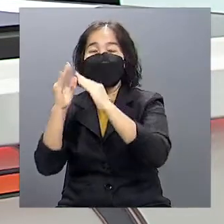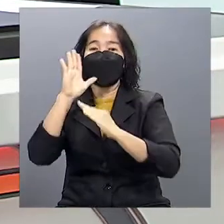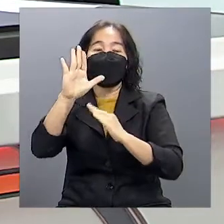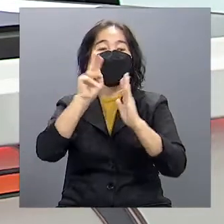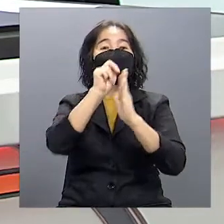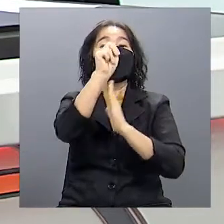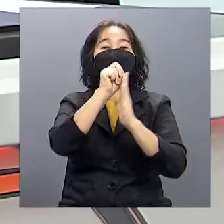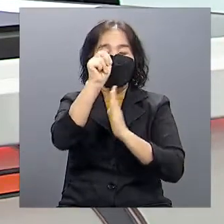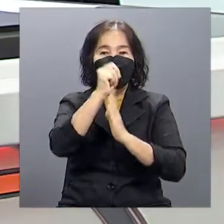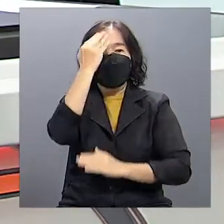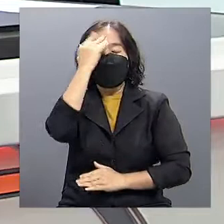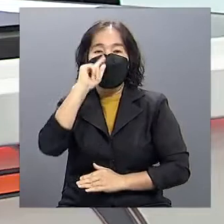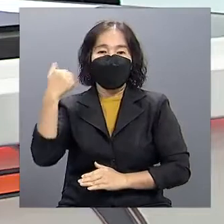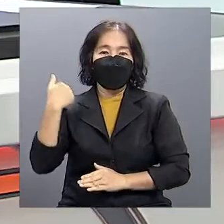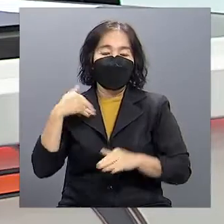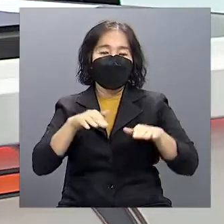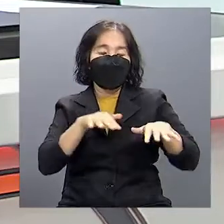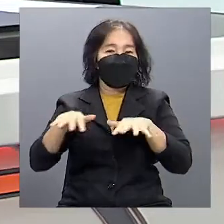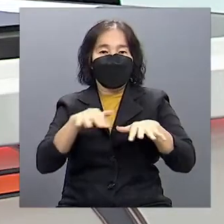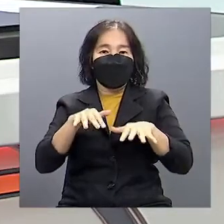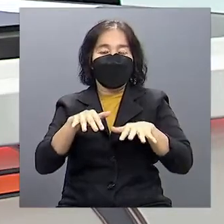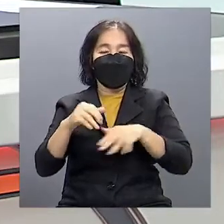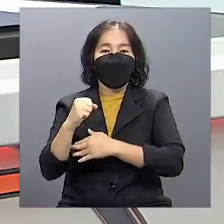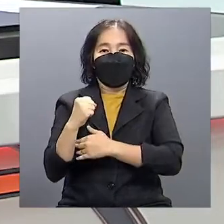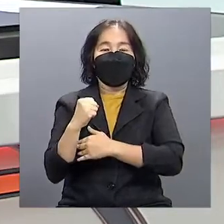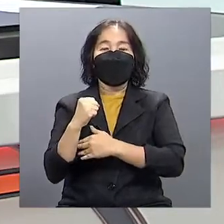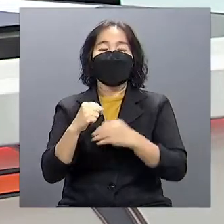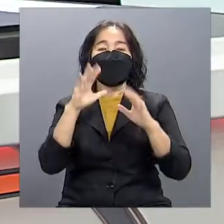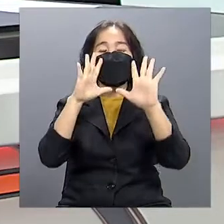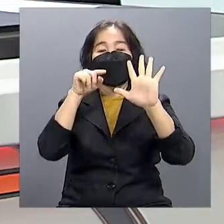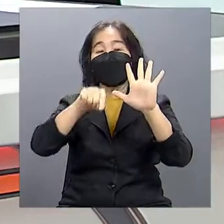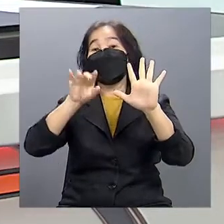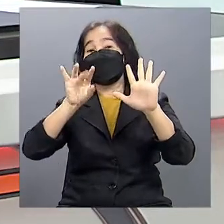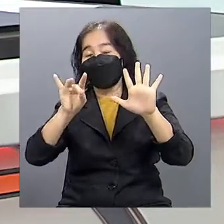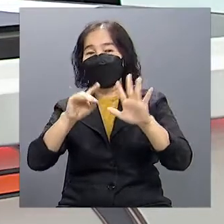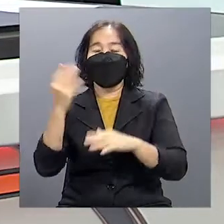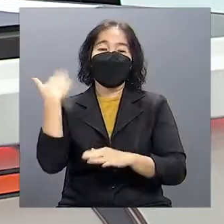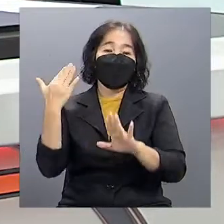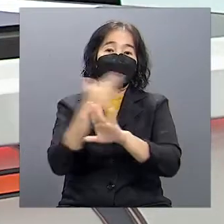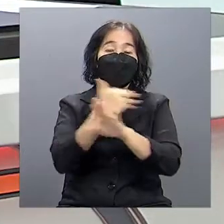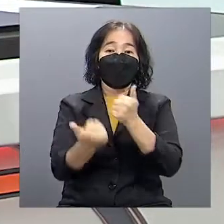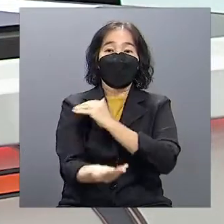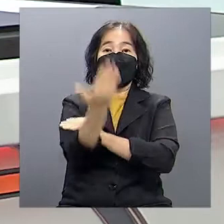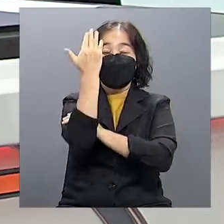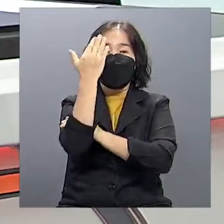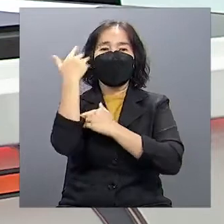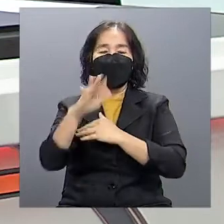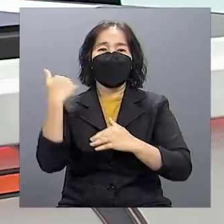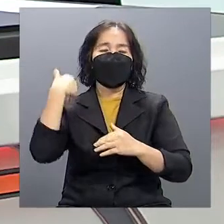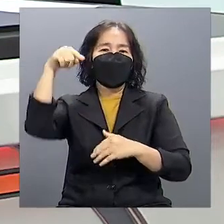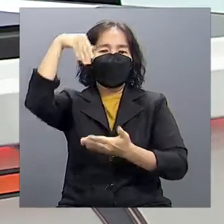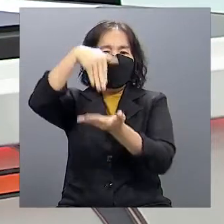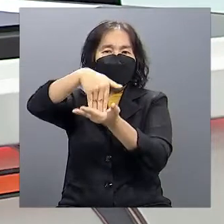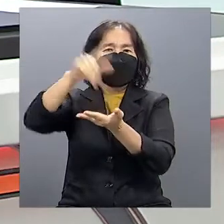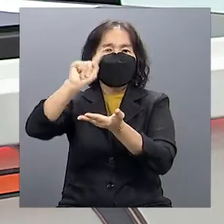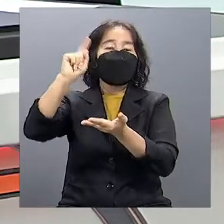แผ่นดินไหวขนาด 5.8 เมื่อช่วงเช้ามืดที่ผ่านมาศูนย์กลางแผ่นดินไหวจริงๆอยู่ในประเทศลาวแต่ว่าห่างจากจังหวัดน่